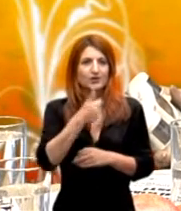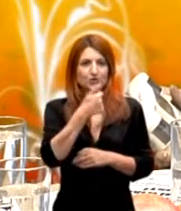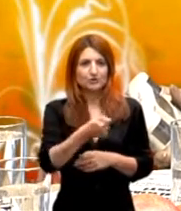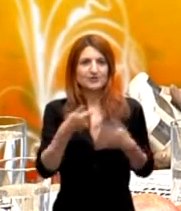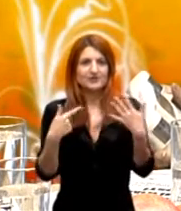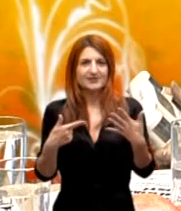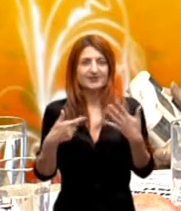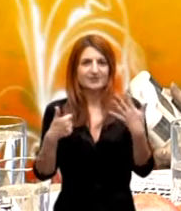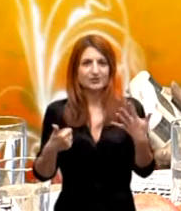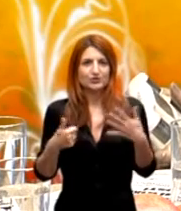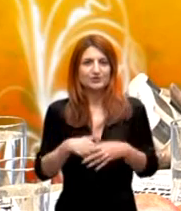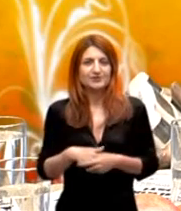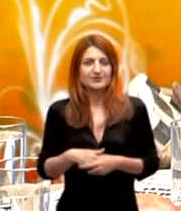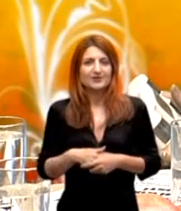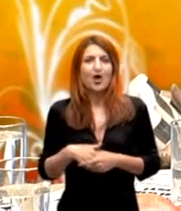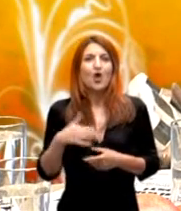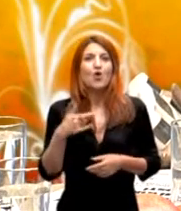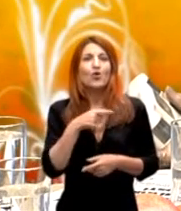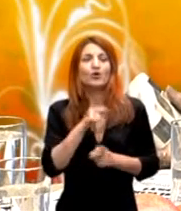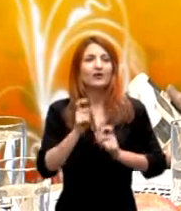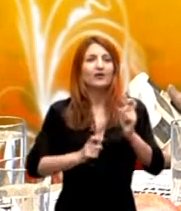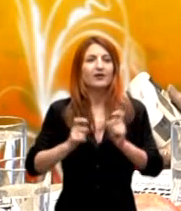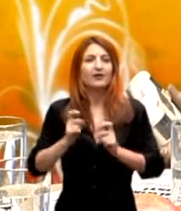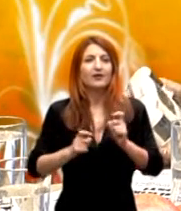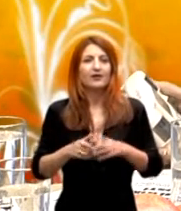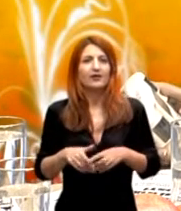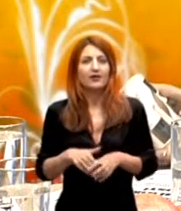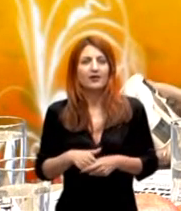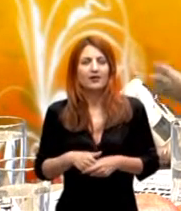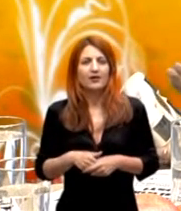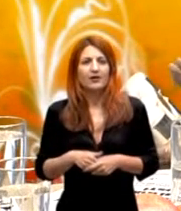176. Točno. Reci mi koliko si težak.